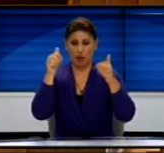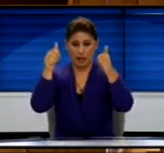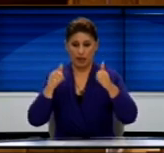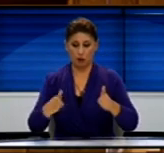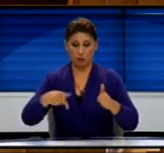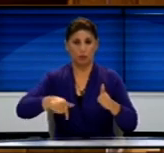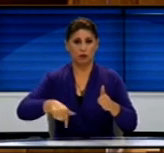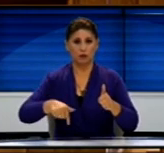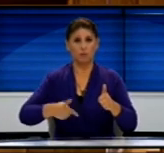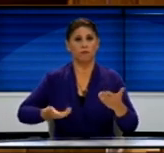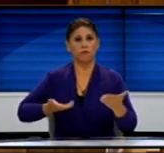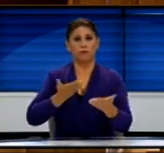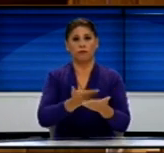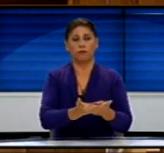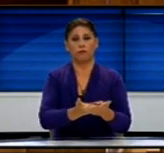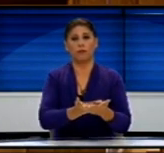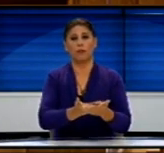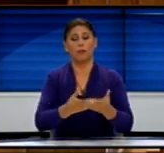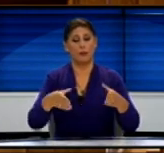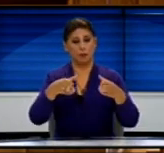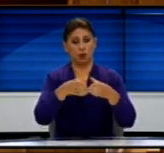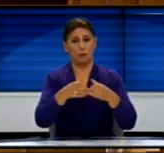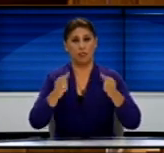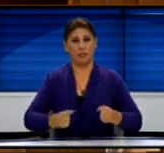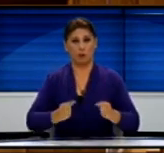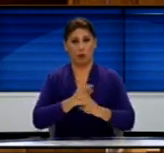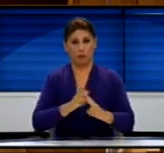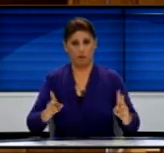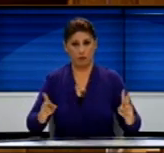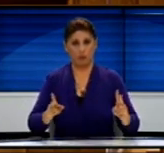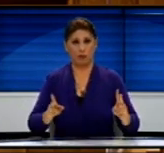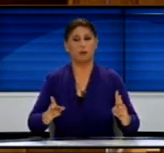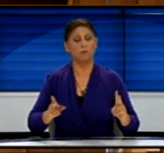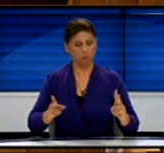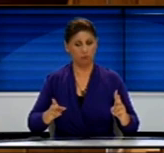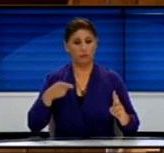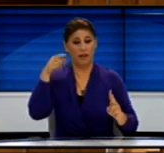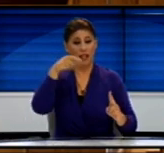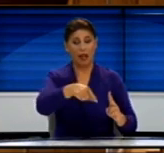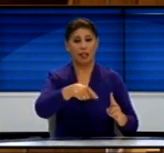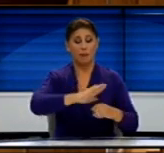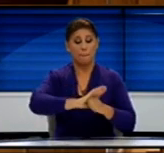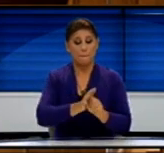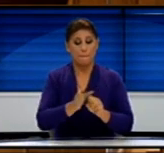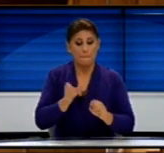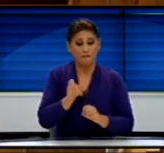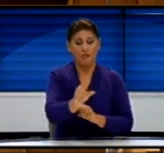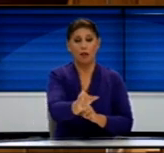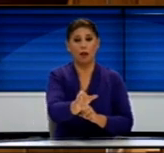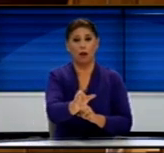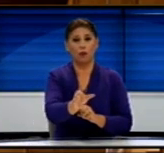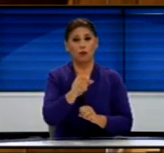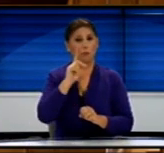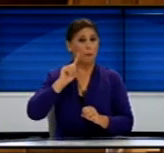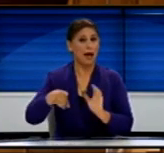ανακοινώνουμε σήμερα ότι καταθέτουμε αίτημα στην Επιτροπή Θεσμών και Διαφάνειας να προσκομιστεί εκεί ο πλήρης φάκελος της υπόθεσης